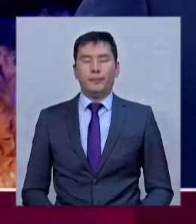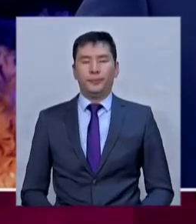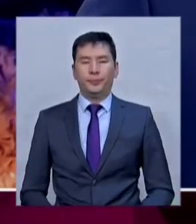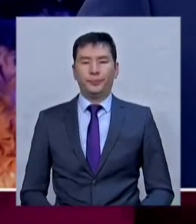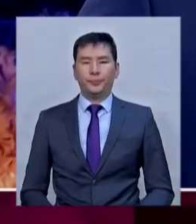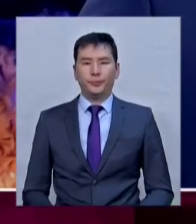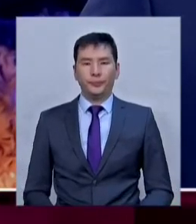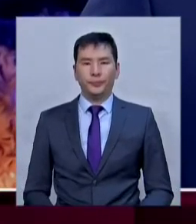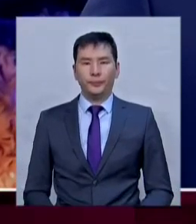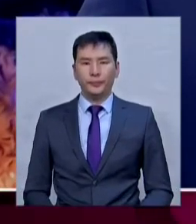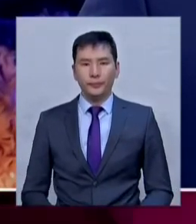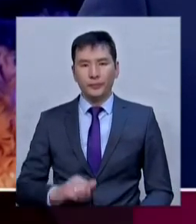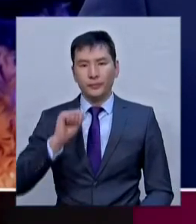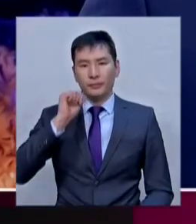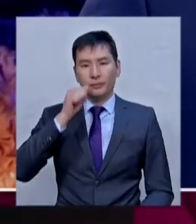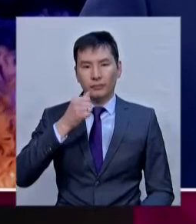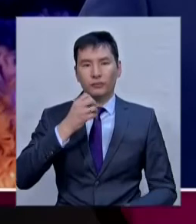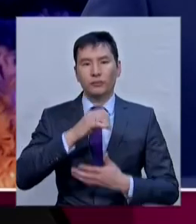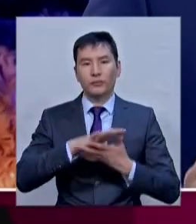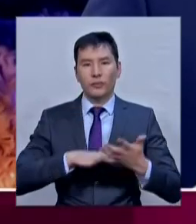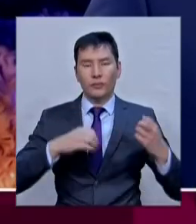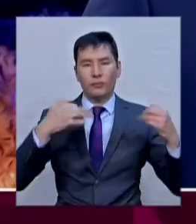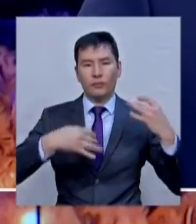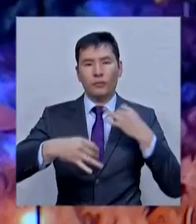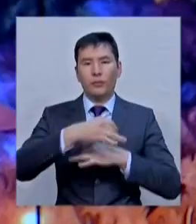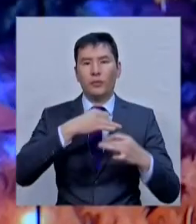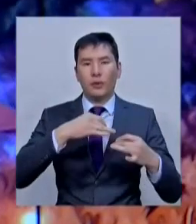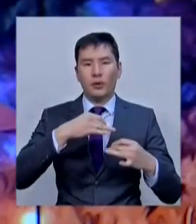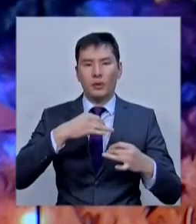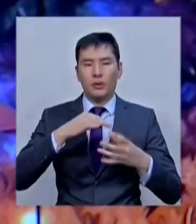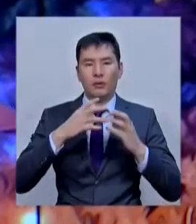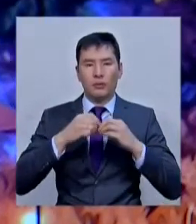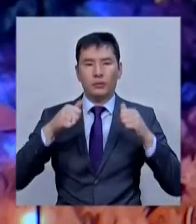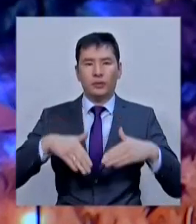білдіреміз. Ертең тағы келіссөздер жалғасады екен, еліміз үшін оңтайлы шешім қабылданады деп сенейік.